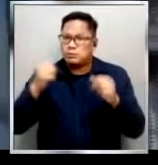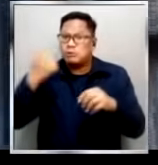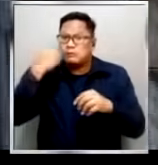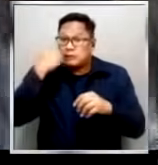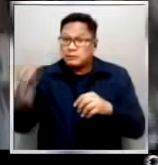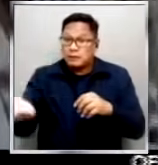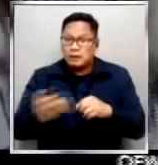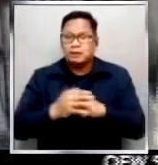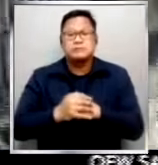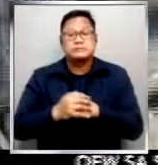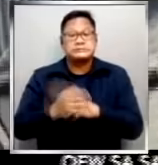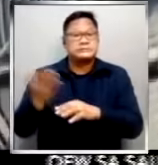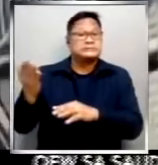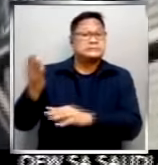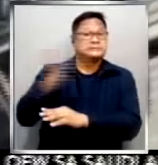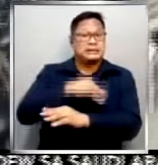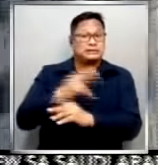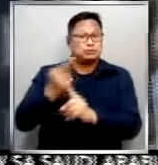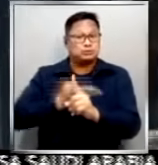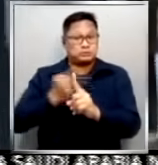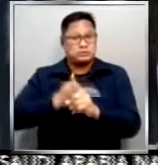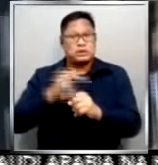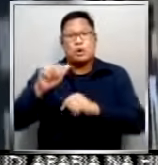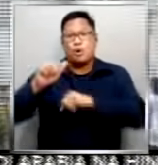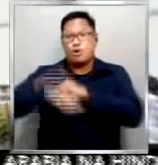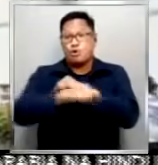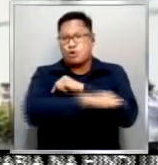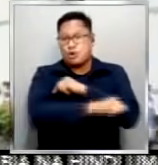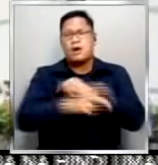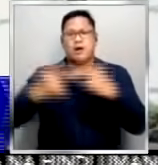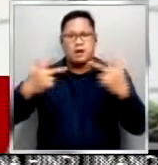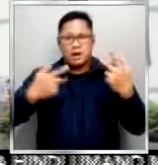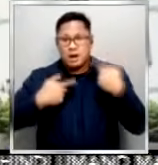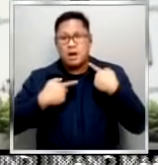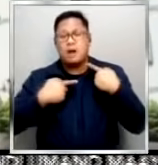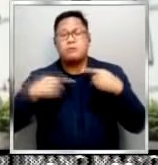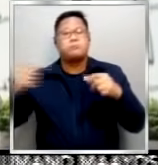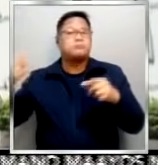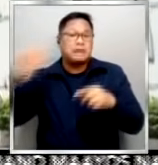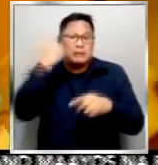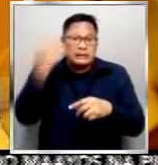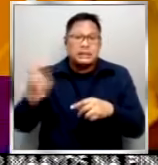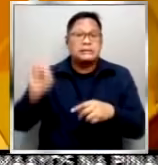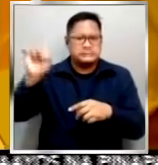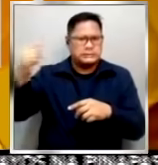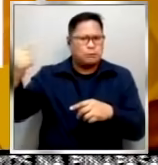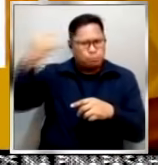sa Aurora ang nasawi matapos tamaan ang bala ng boga sa ulo.